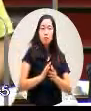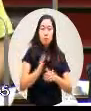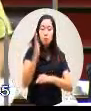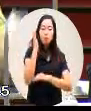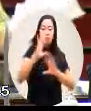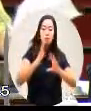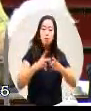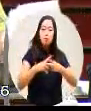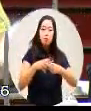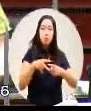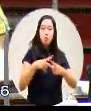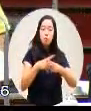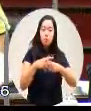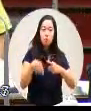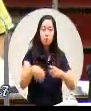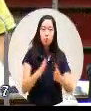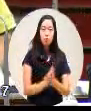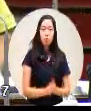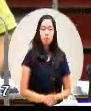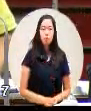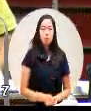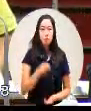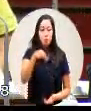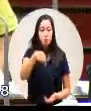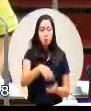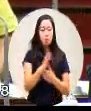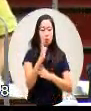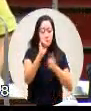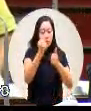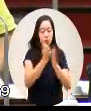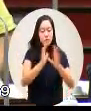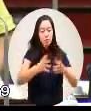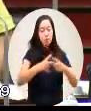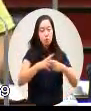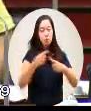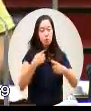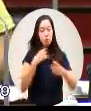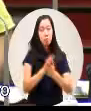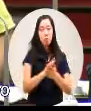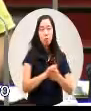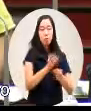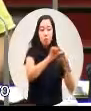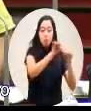伫中正那个寮路，一个进圣义国小。我是